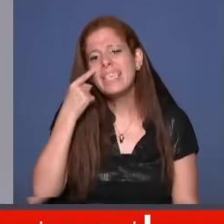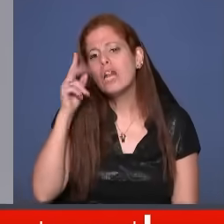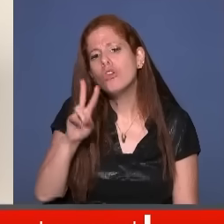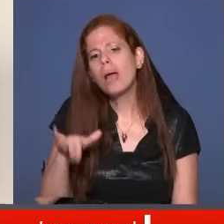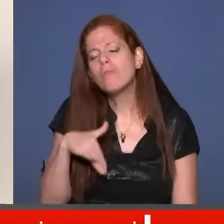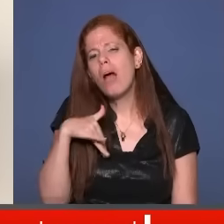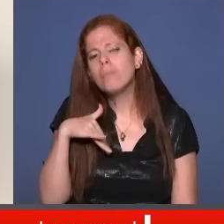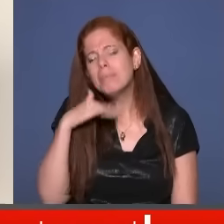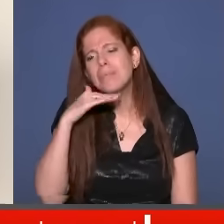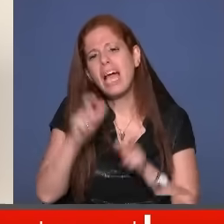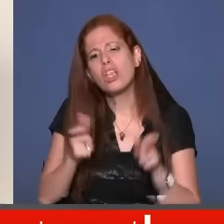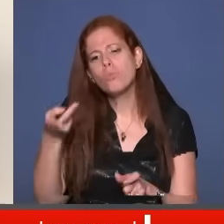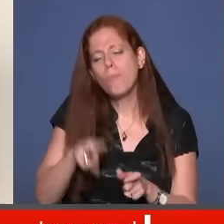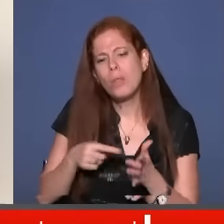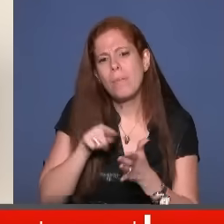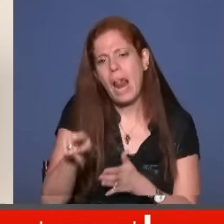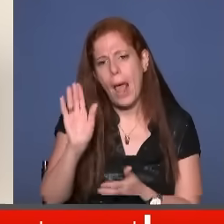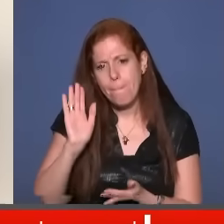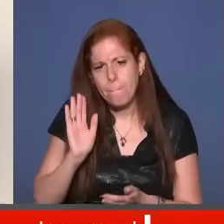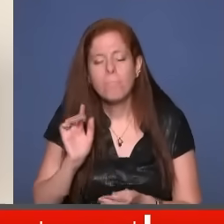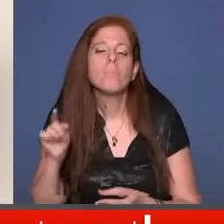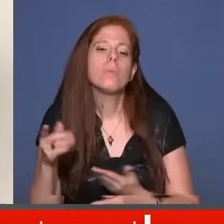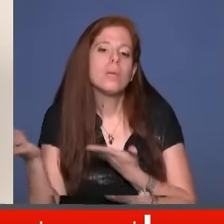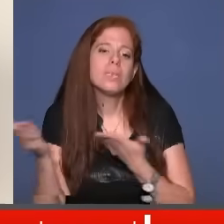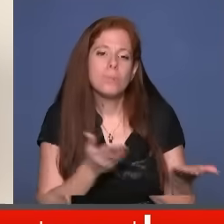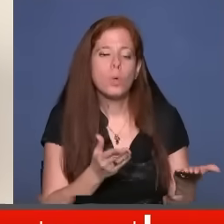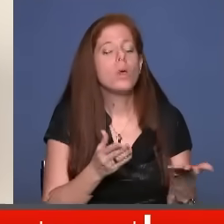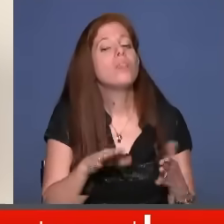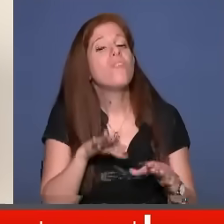על הידיים. אלו הזמינו את נבחרי הציבור להתארח